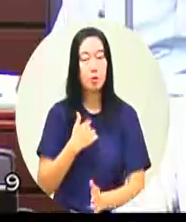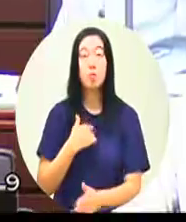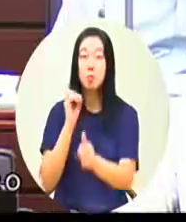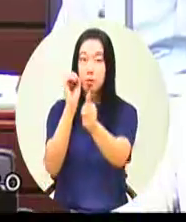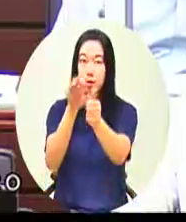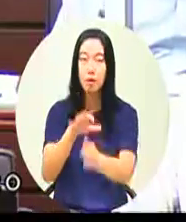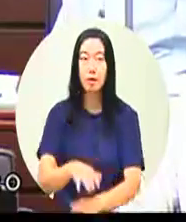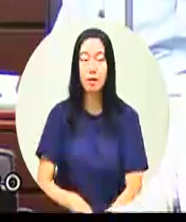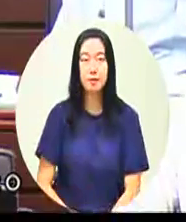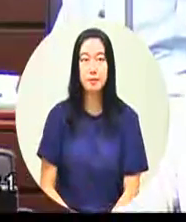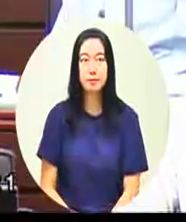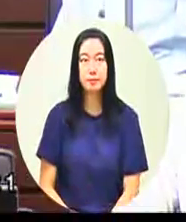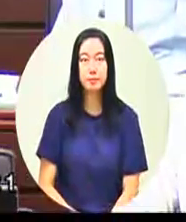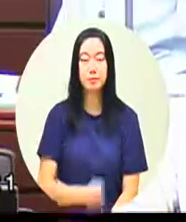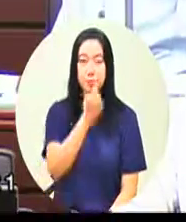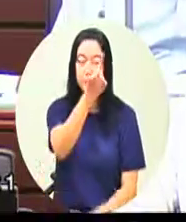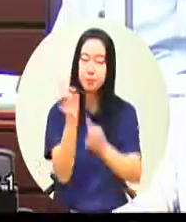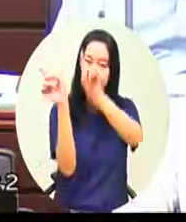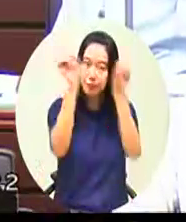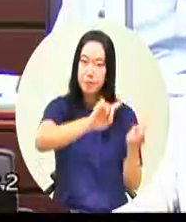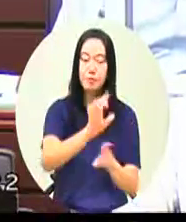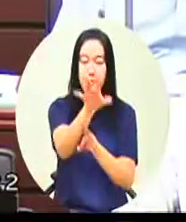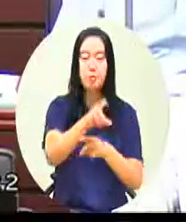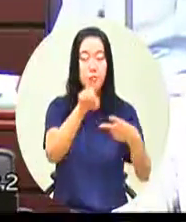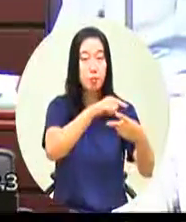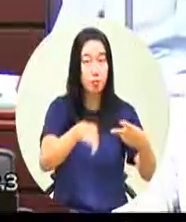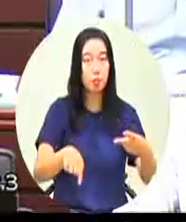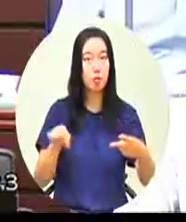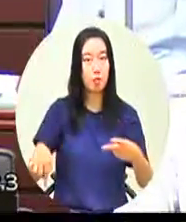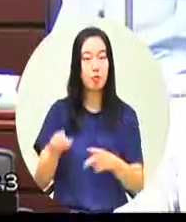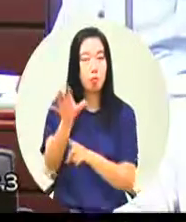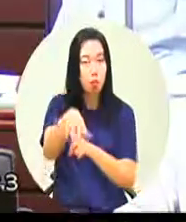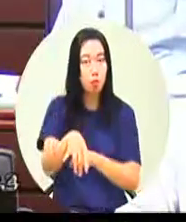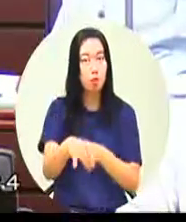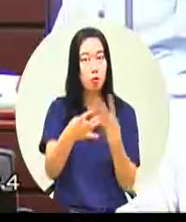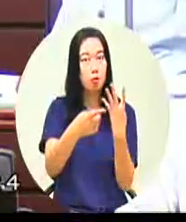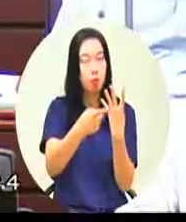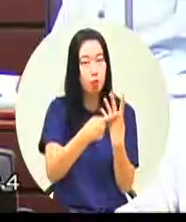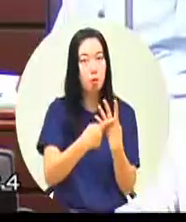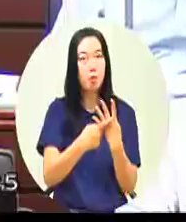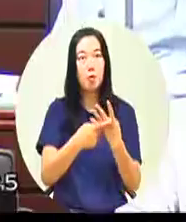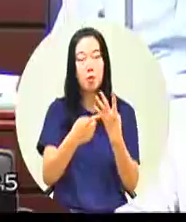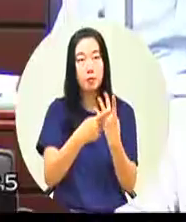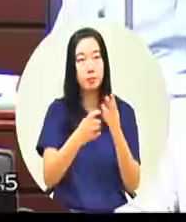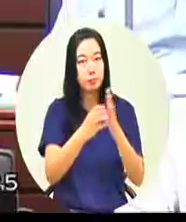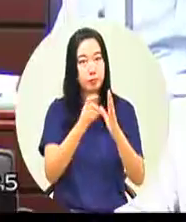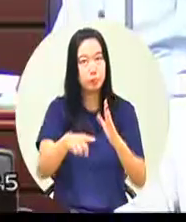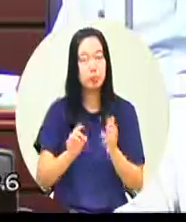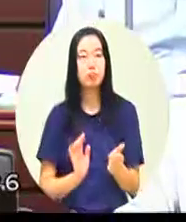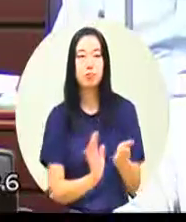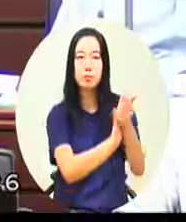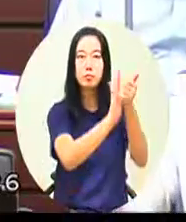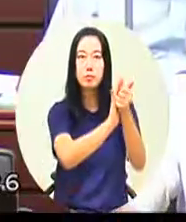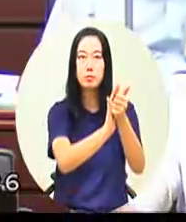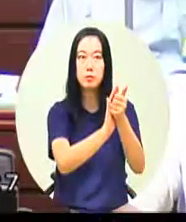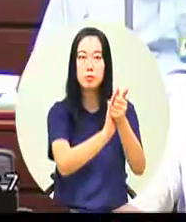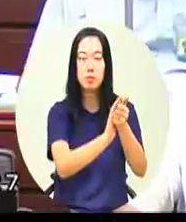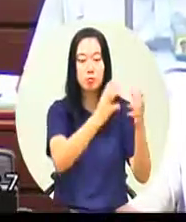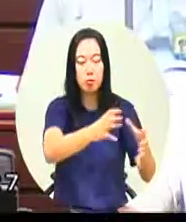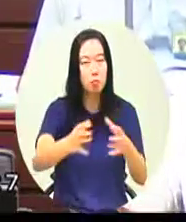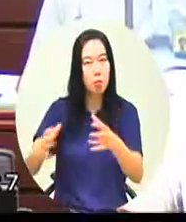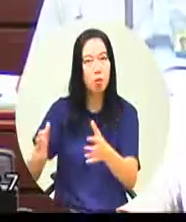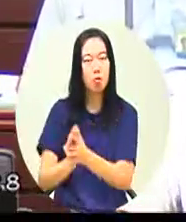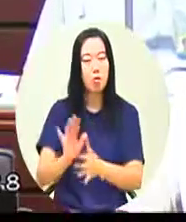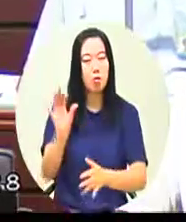几乎我一路农夫到现在，由我们农业局推动了，已经有1100多这个场次了。